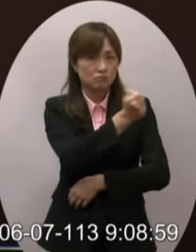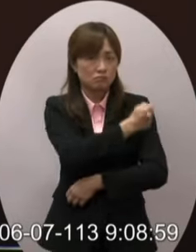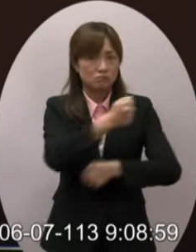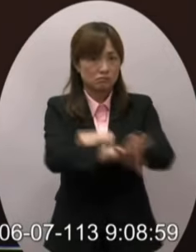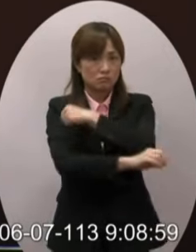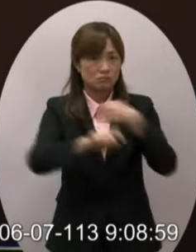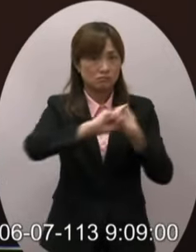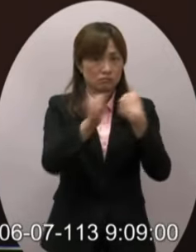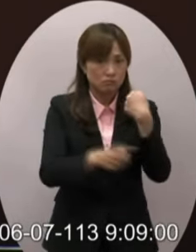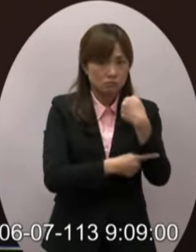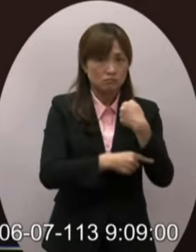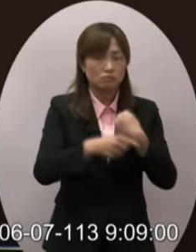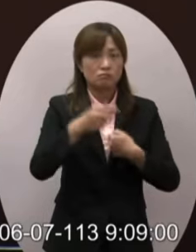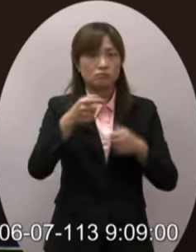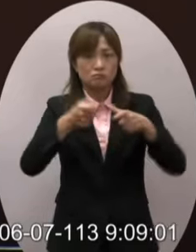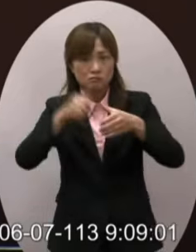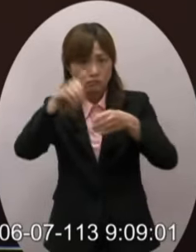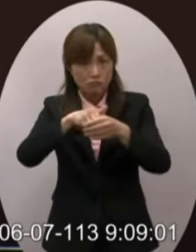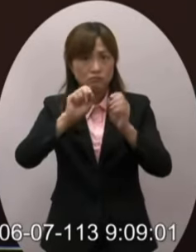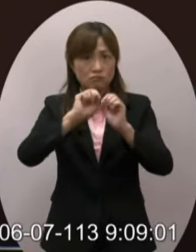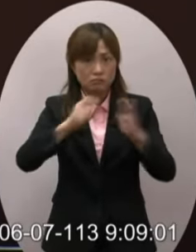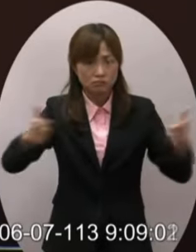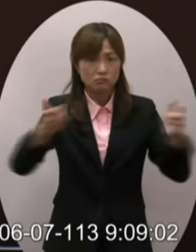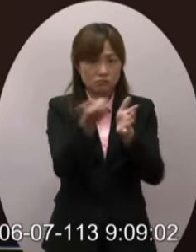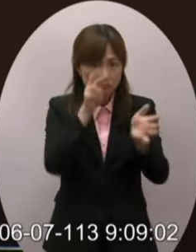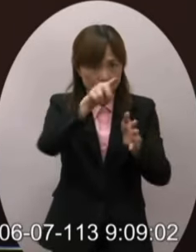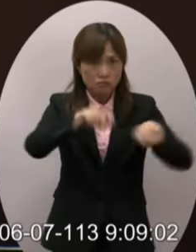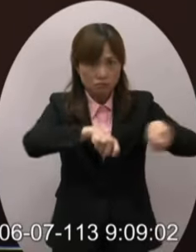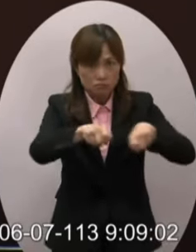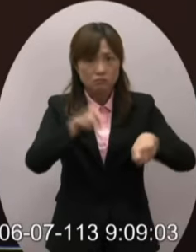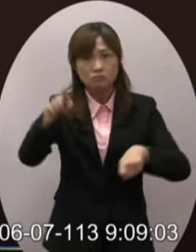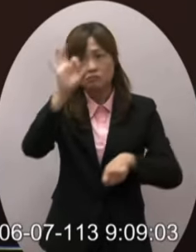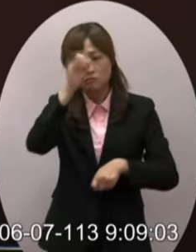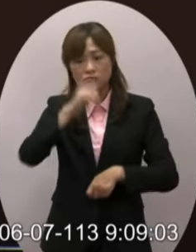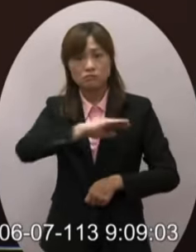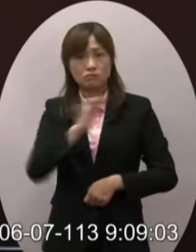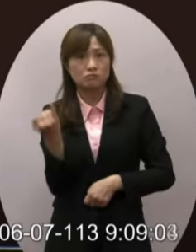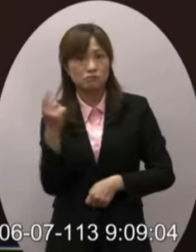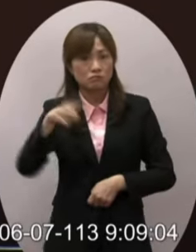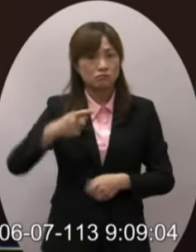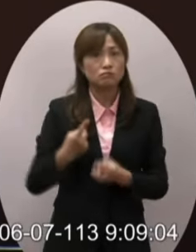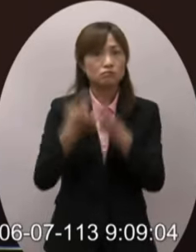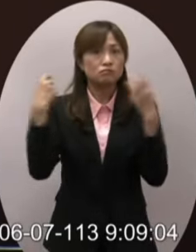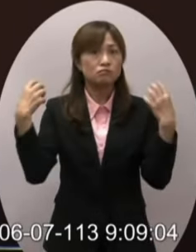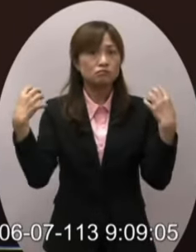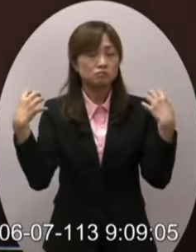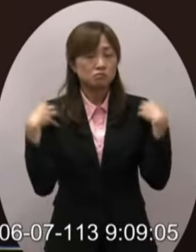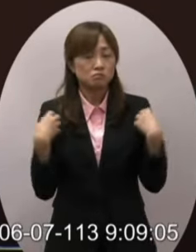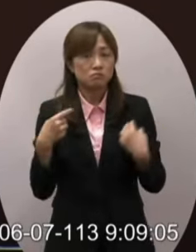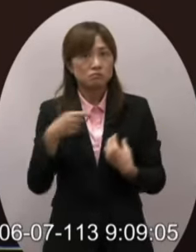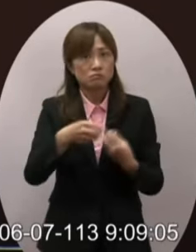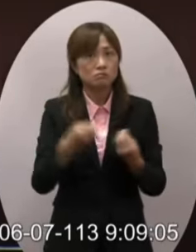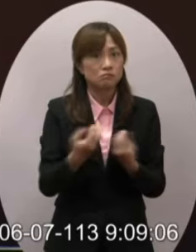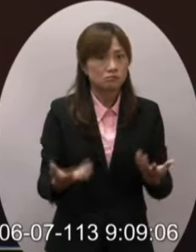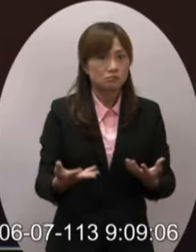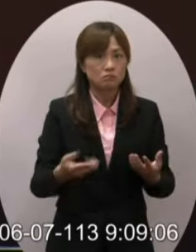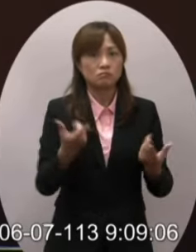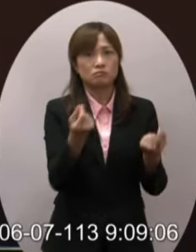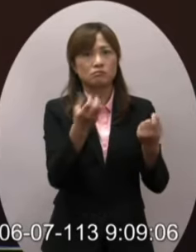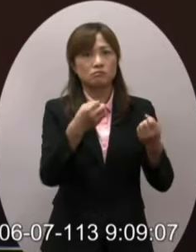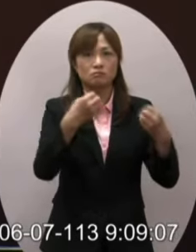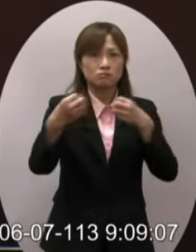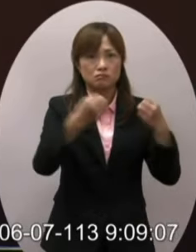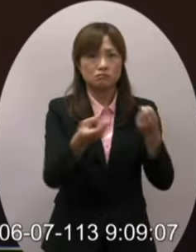投、前瞻预算，看看邱意莹是怎么主持议事的？3分钟碾压，没收讨论，没收表